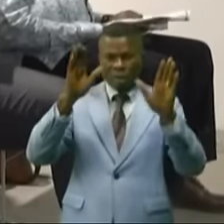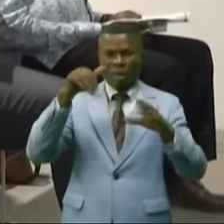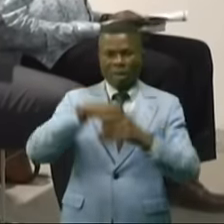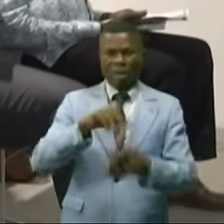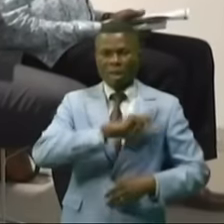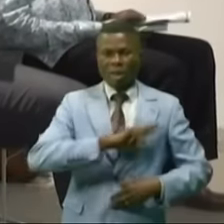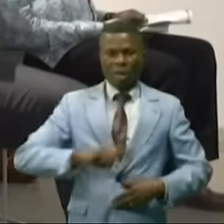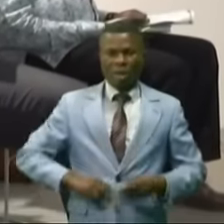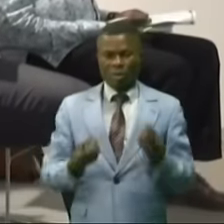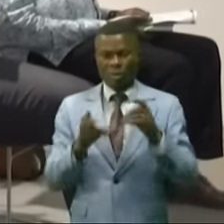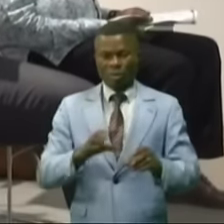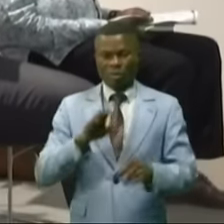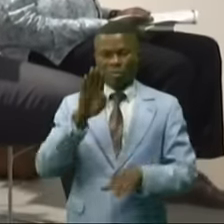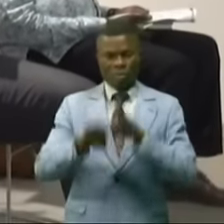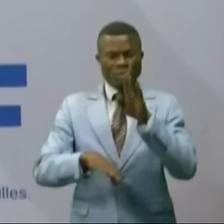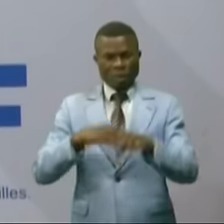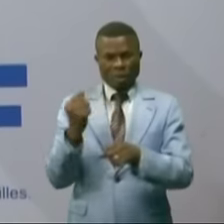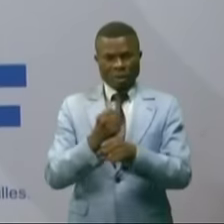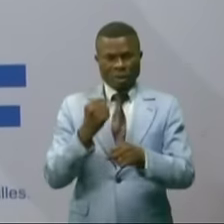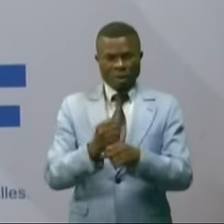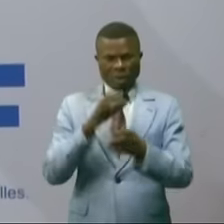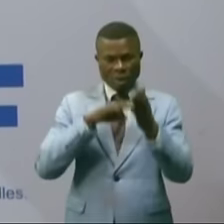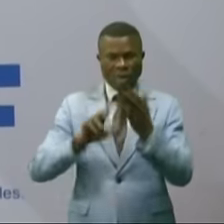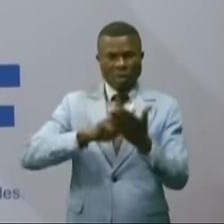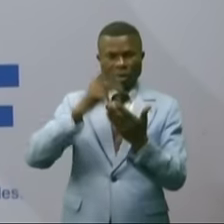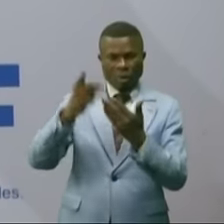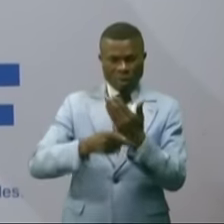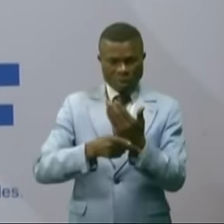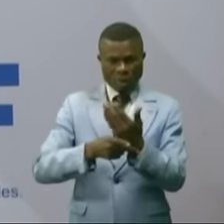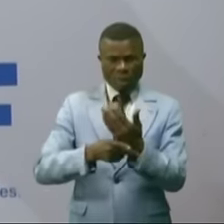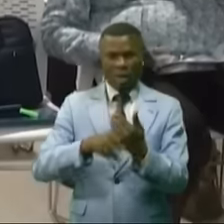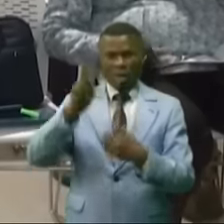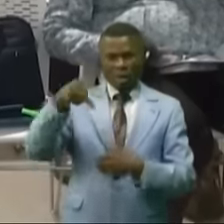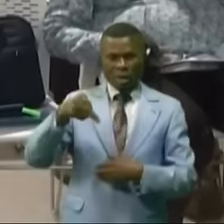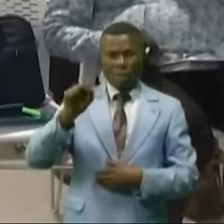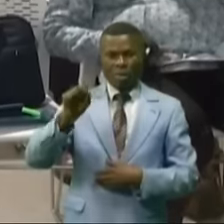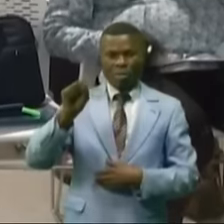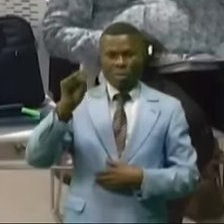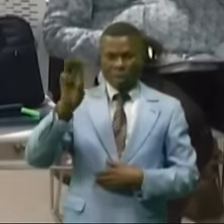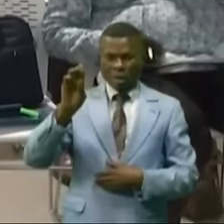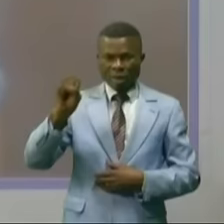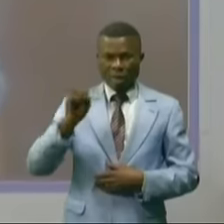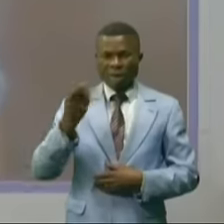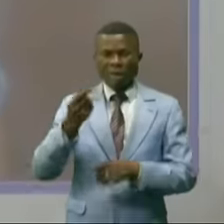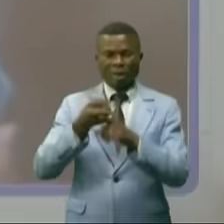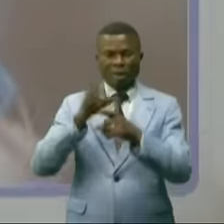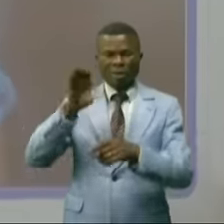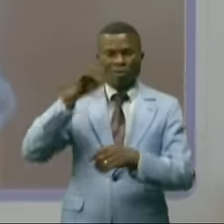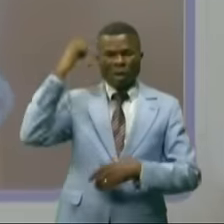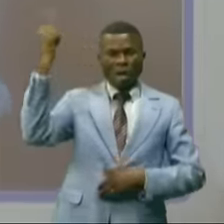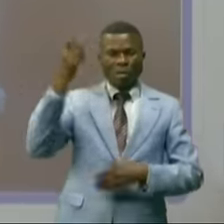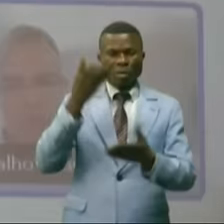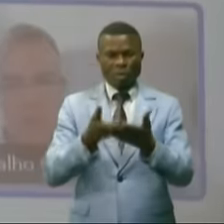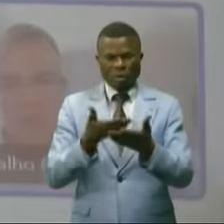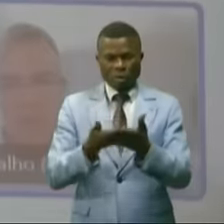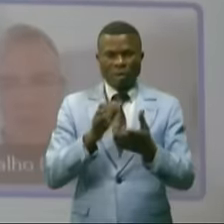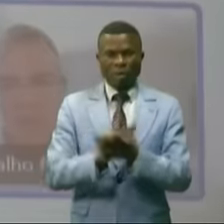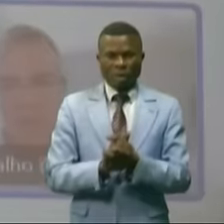RDC. Une démarche à inscrire dans le cadre du projet PAF financé par la Banque mondiale.